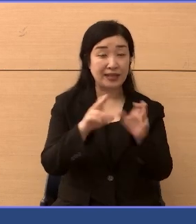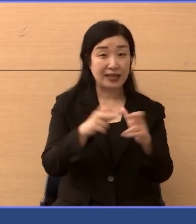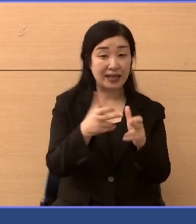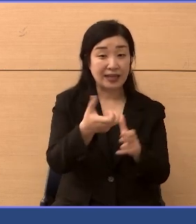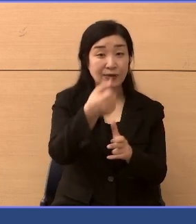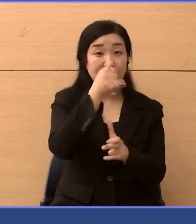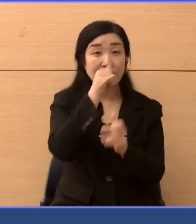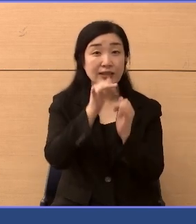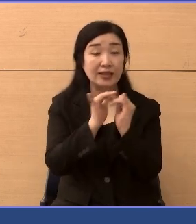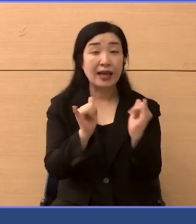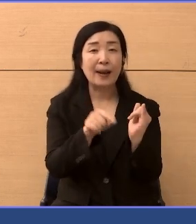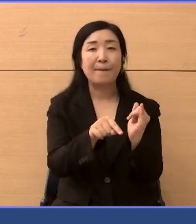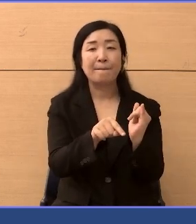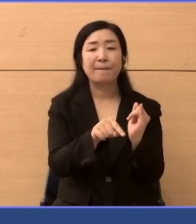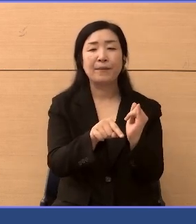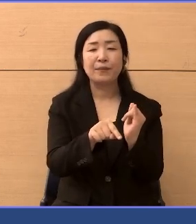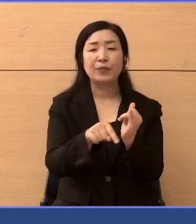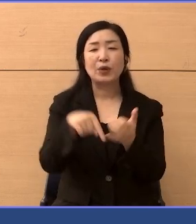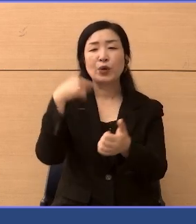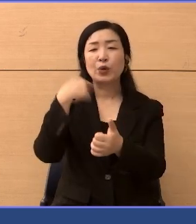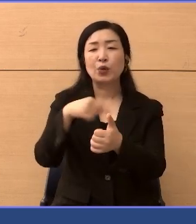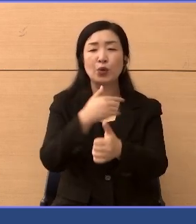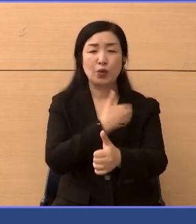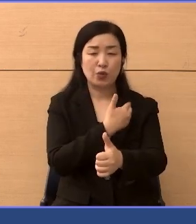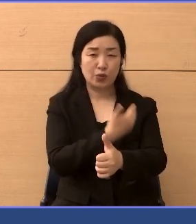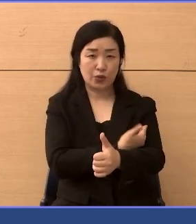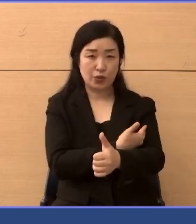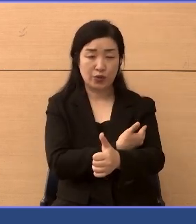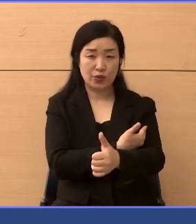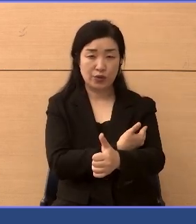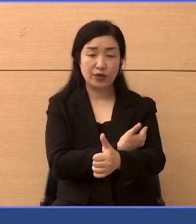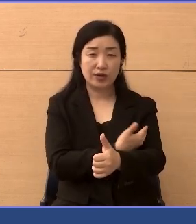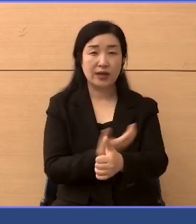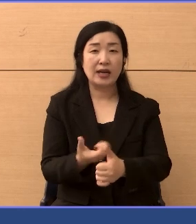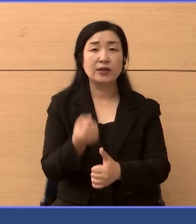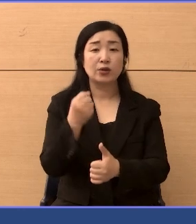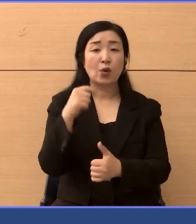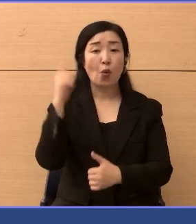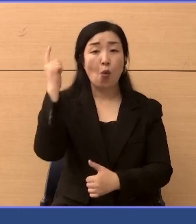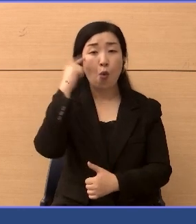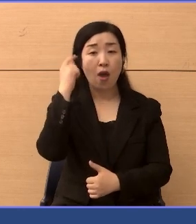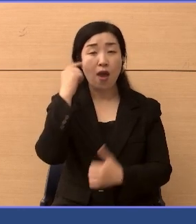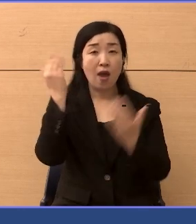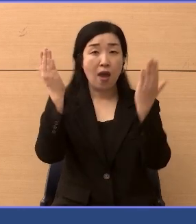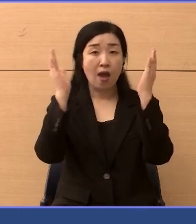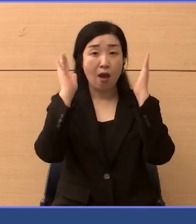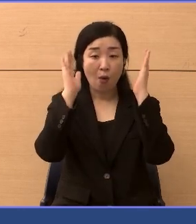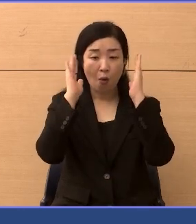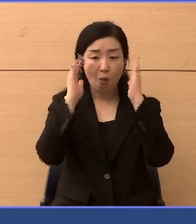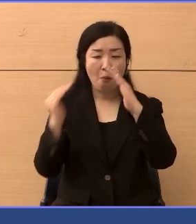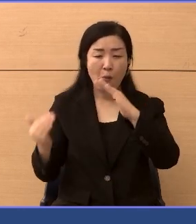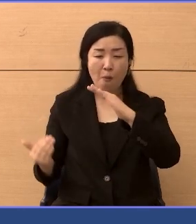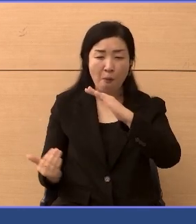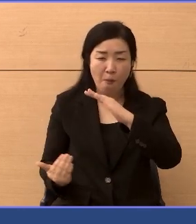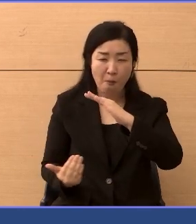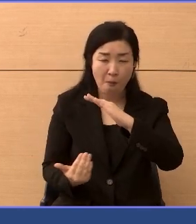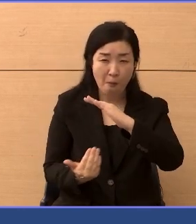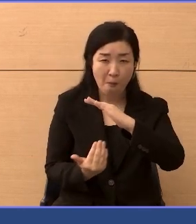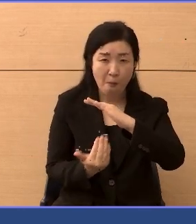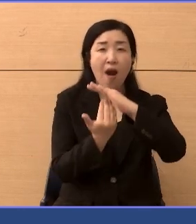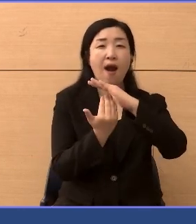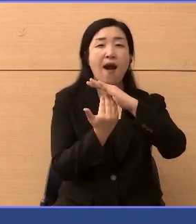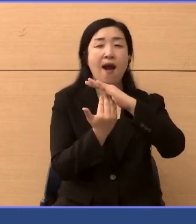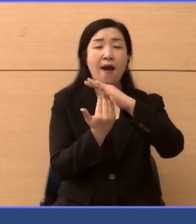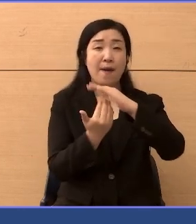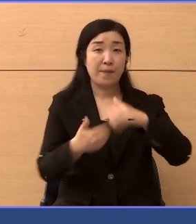educational qualification 최대한의 교육 that 자격을 they're 갖출 수 capable of, 있도록 해야 합니다. 학업 that they're 성취도를 moving 최대한으로 towards 높여